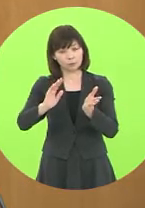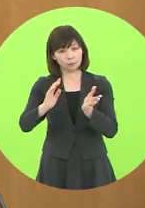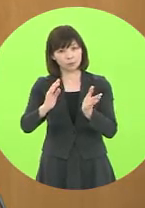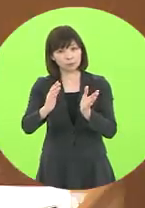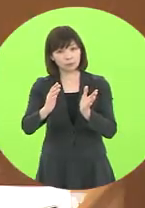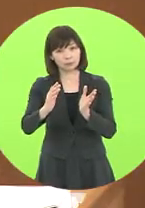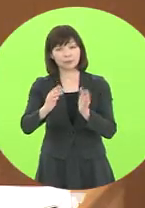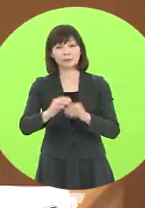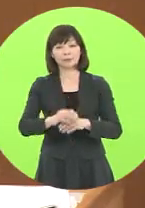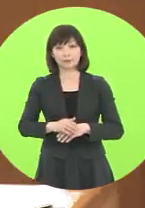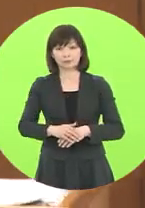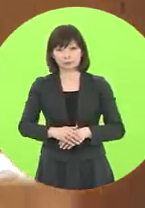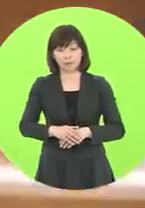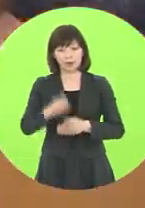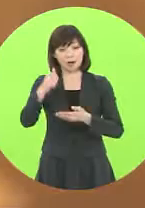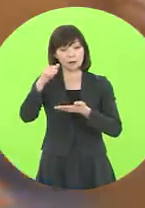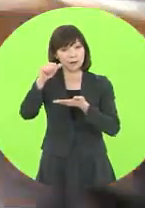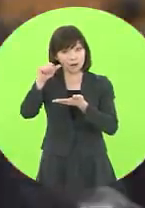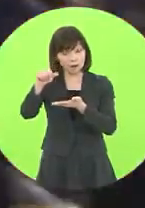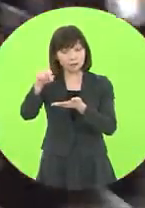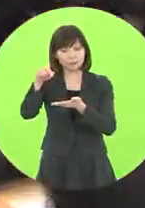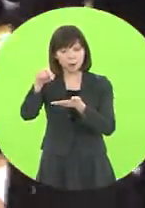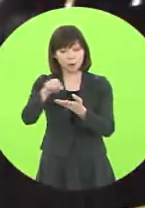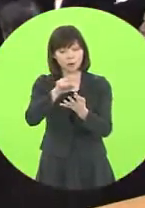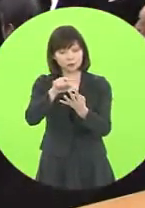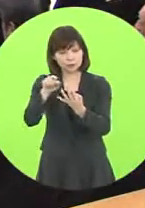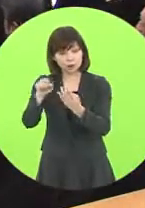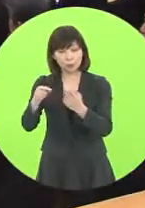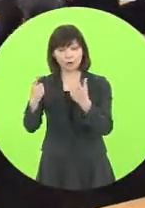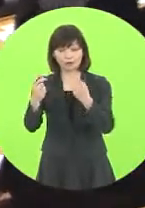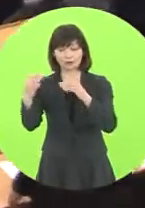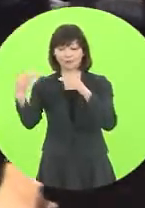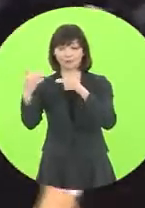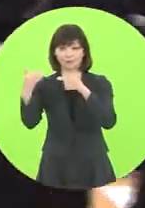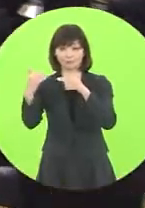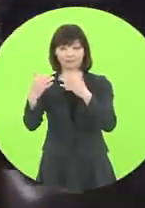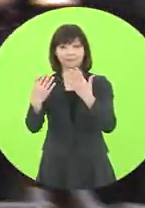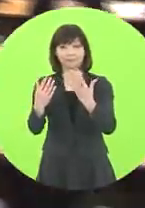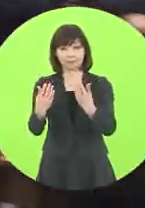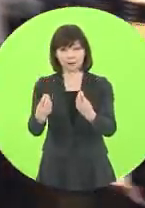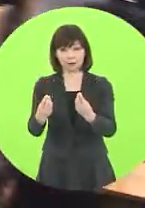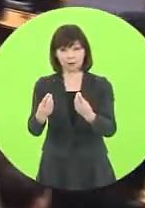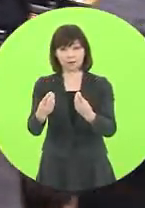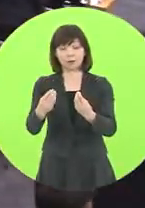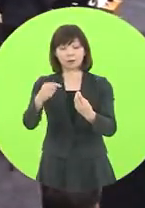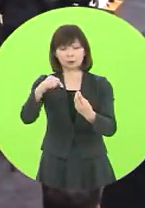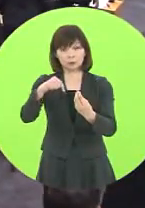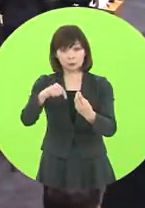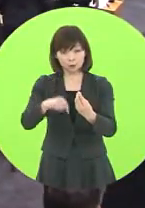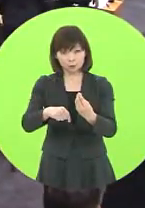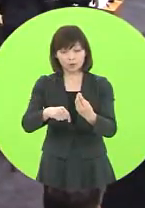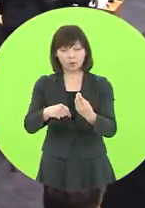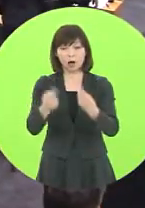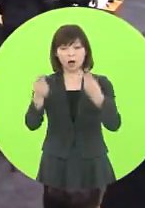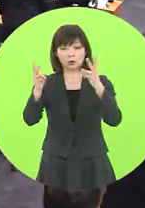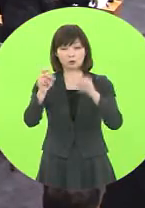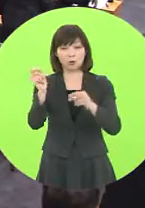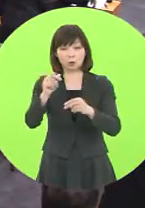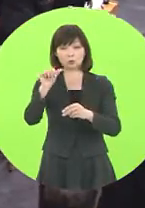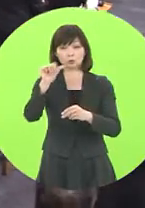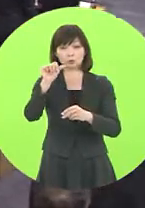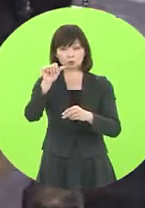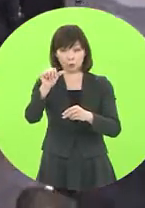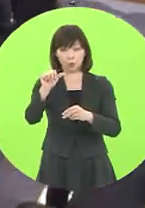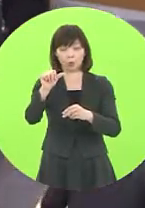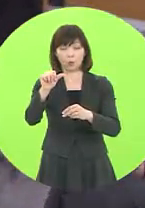ました。もちろん提案された議案はいずれもしっかりと議論されましたが、そのうちの一つ、広島高速5号線に